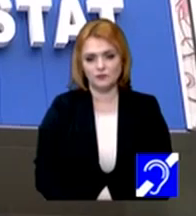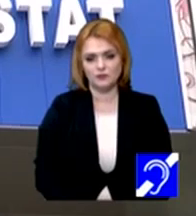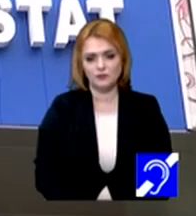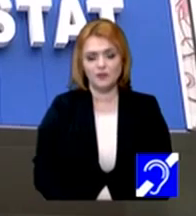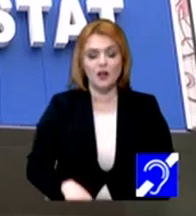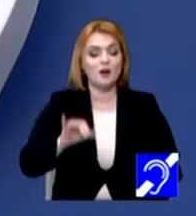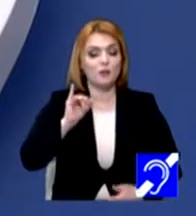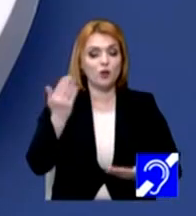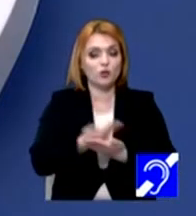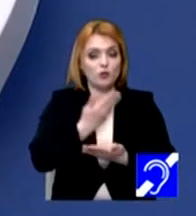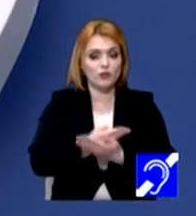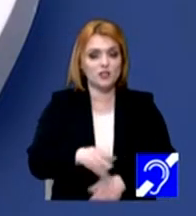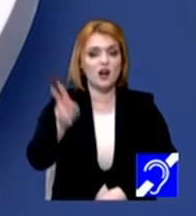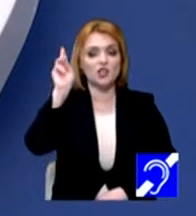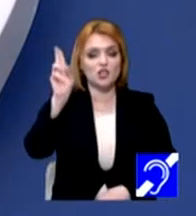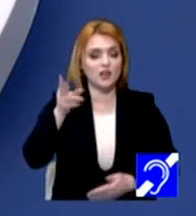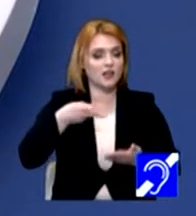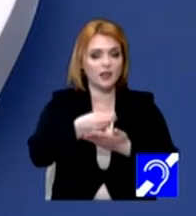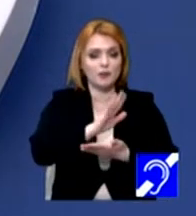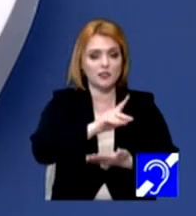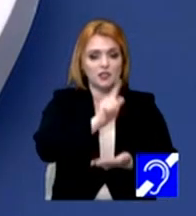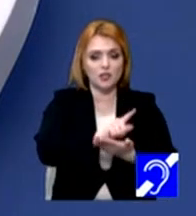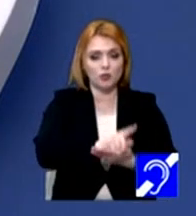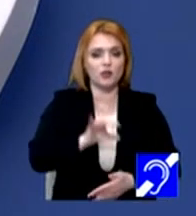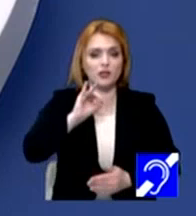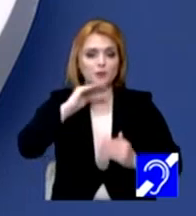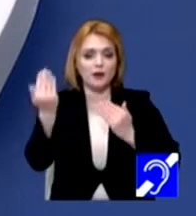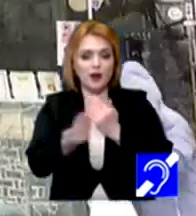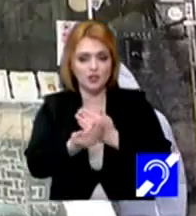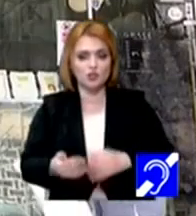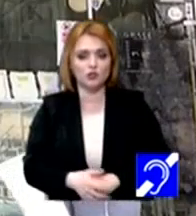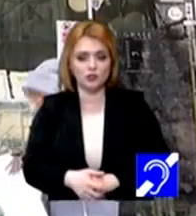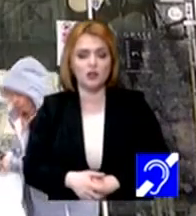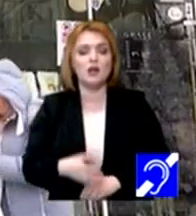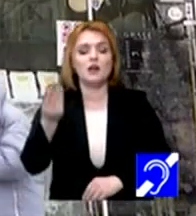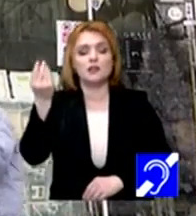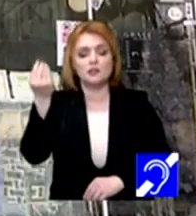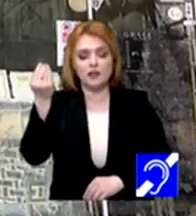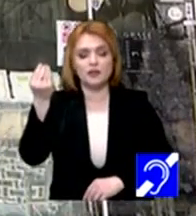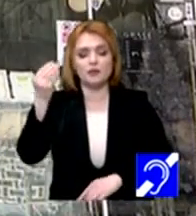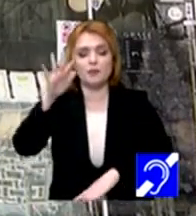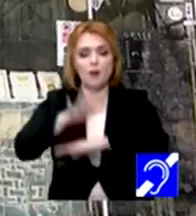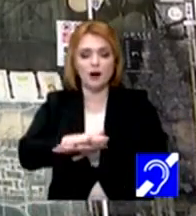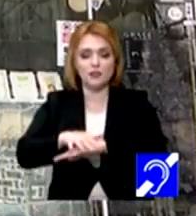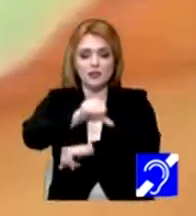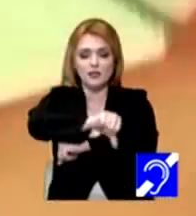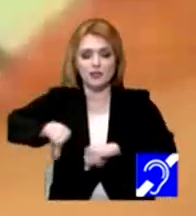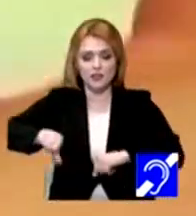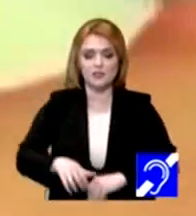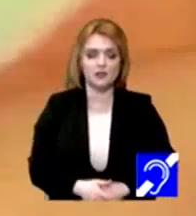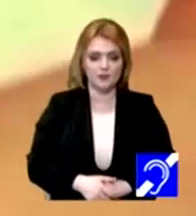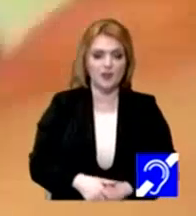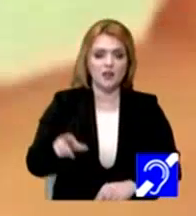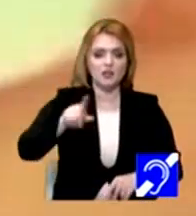Veste proastă pentru cei care nu-și plătesc impozitele și ascund banii în conturi din străinătate. De ce vor putea fi mai ușor depistați